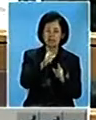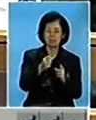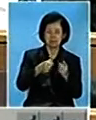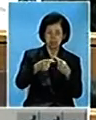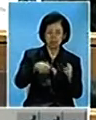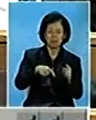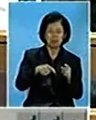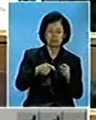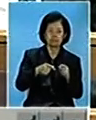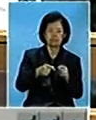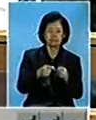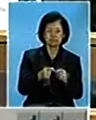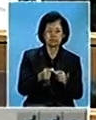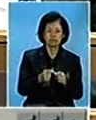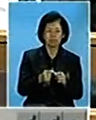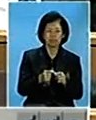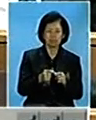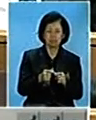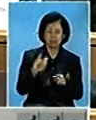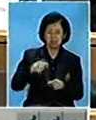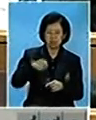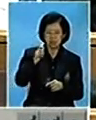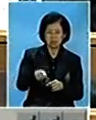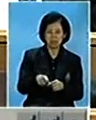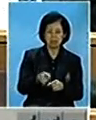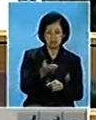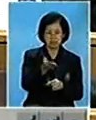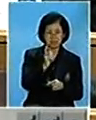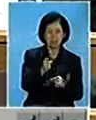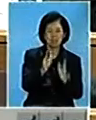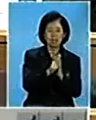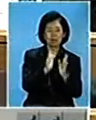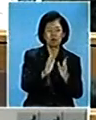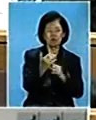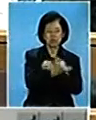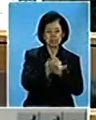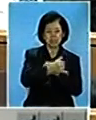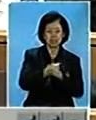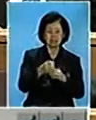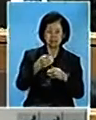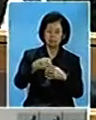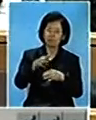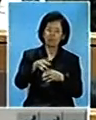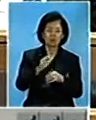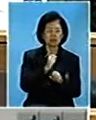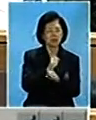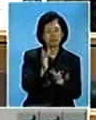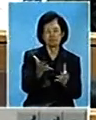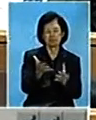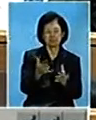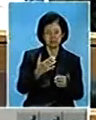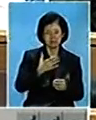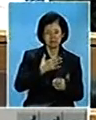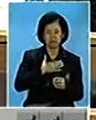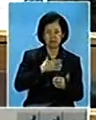เนี่ยตรงนี้ครับคือความเจ็บปวดครับนี่คือหลักของประเทศที่ถูกละเลยผมก็อดที่